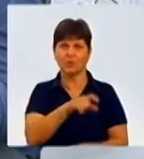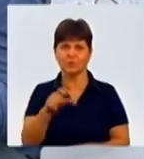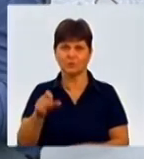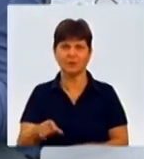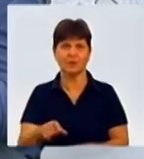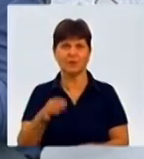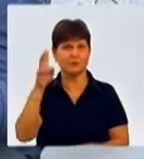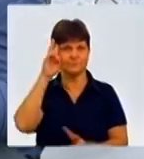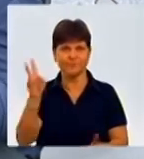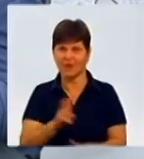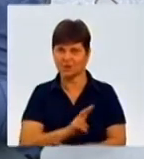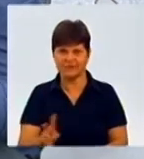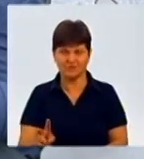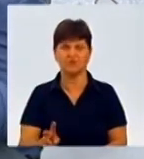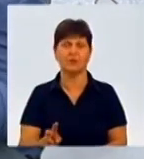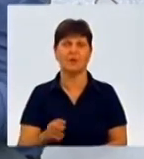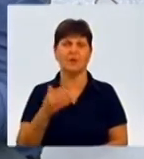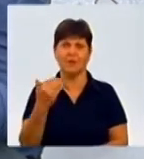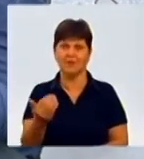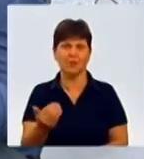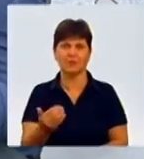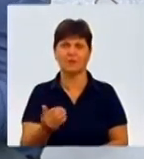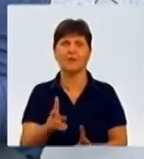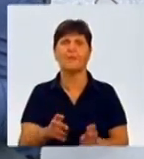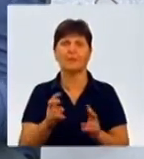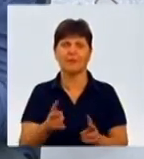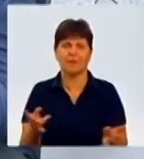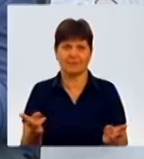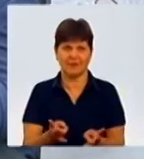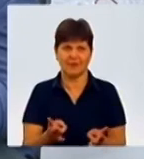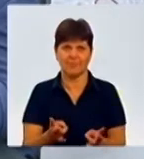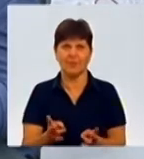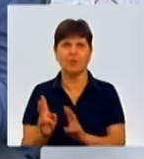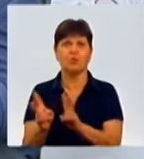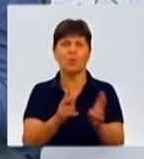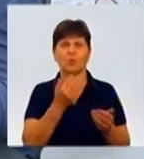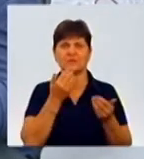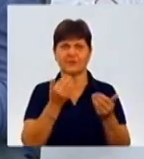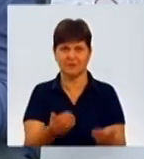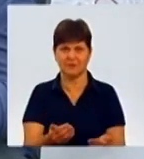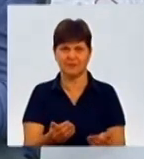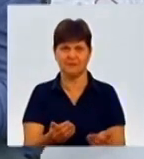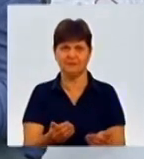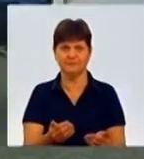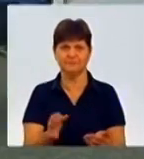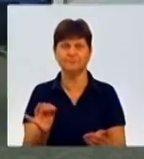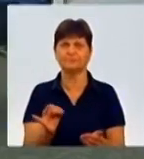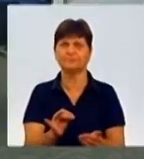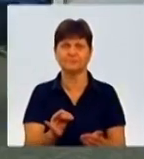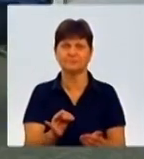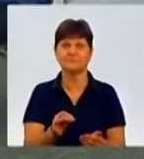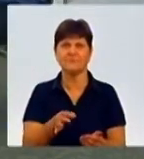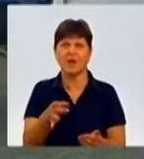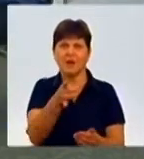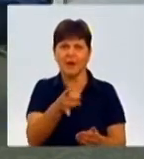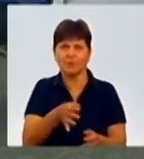освічені. Вони не знають, як потрібно діяти, до кого звертатися. Якщо це віддалений район, звичайно,